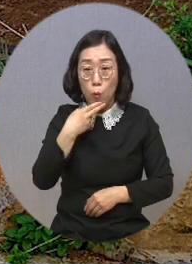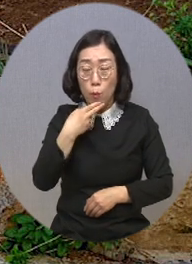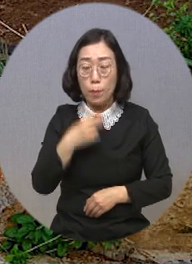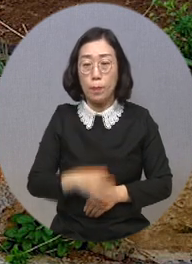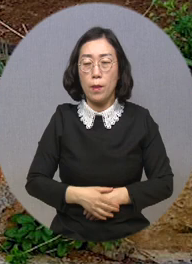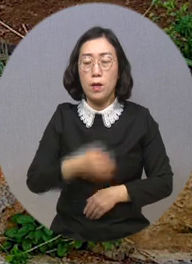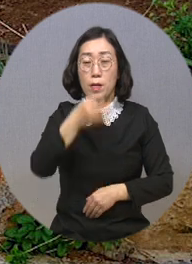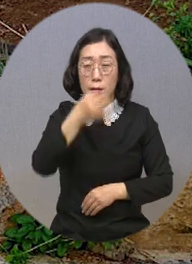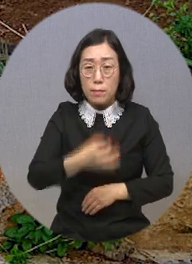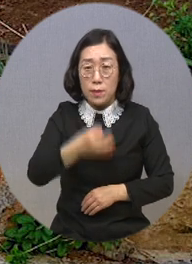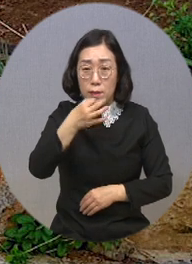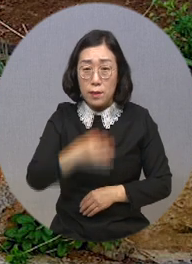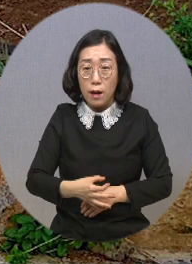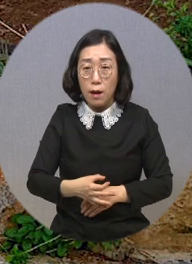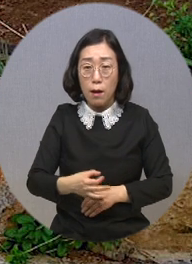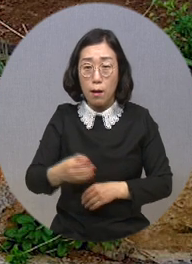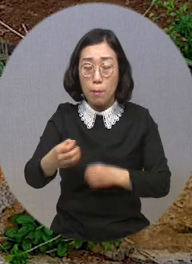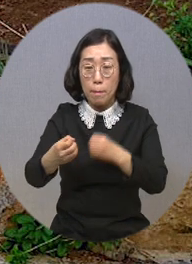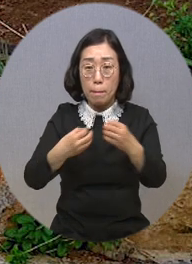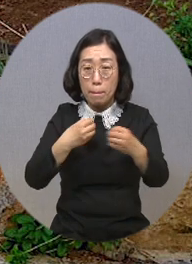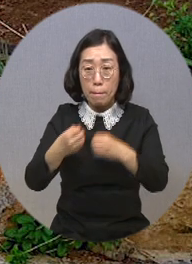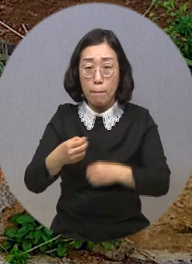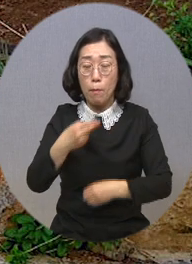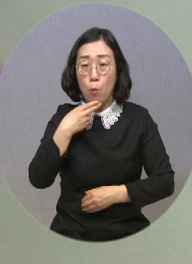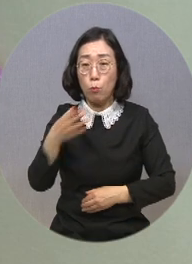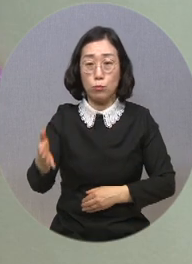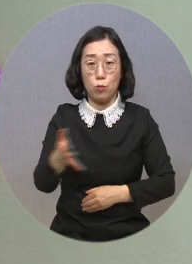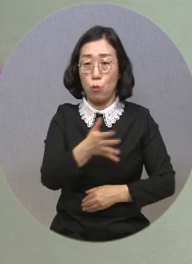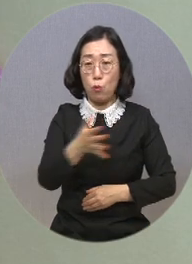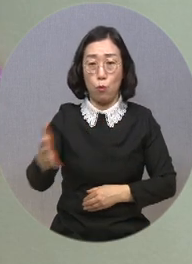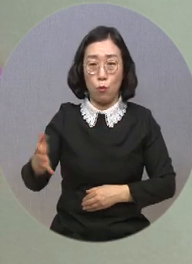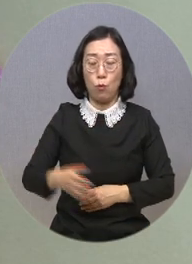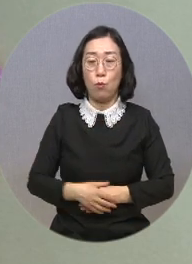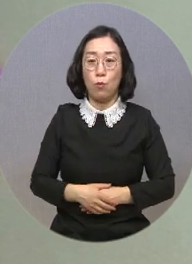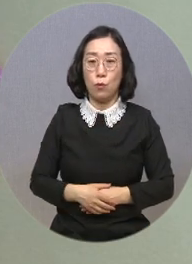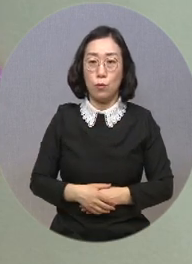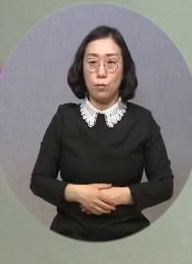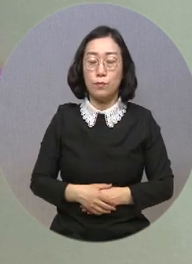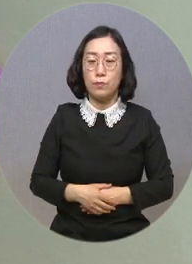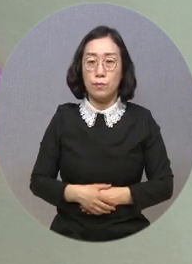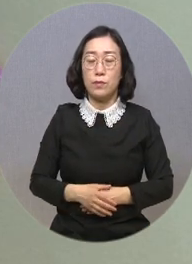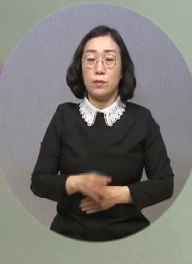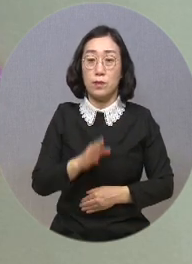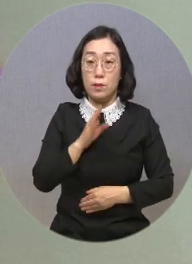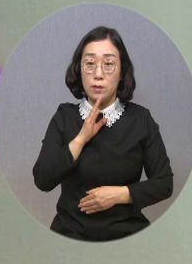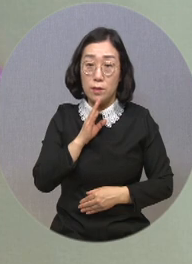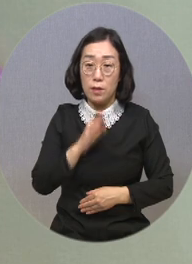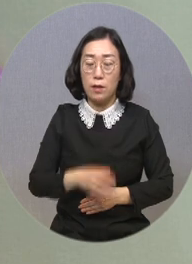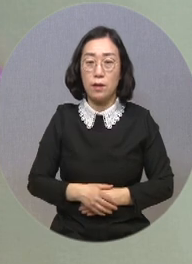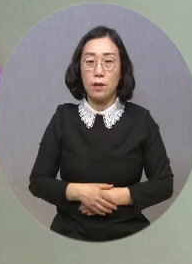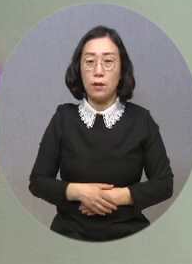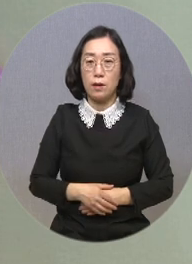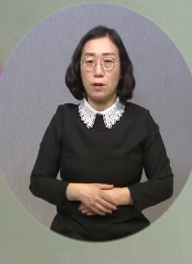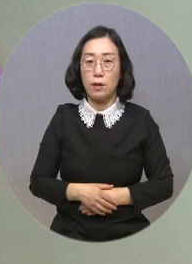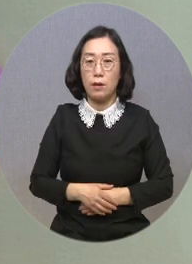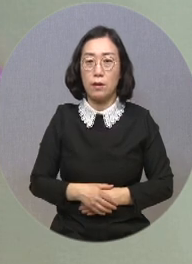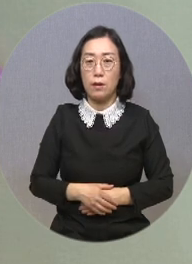아프다, 힘들다라는 말을 할 수 없는 이 지체장애인들에게 정말